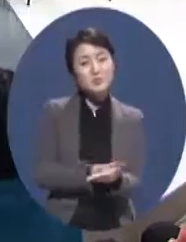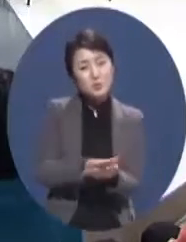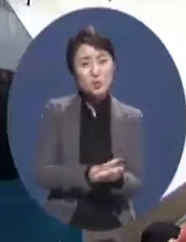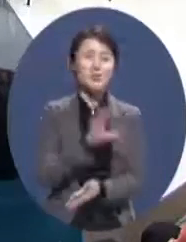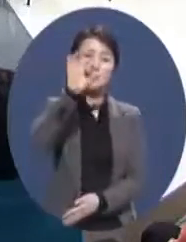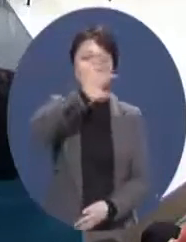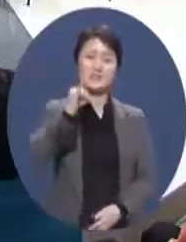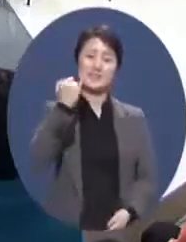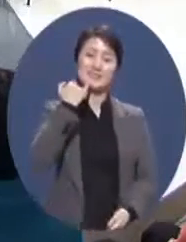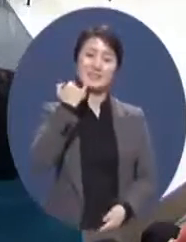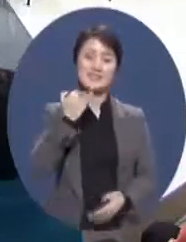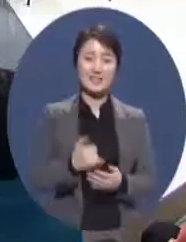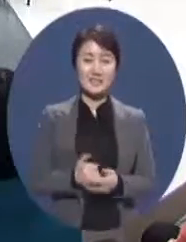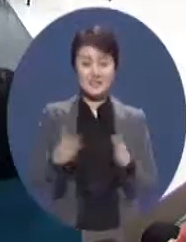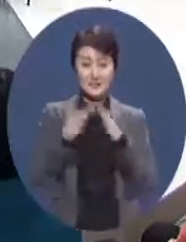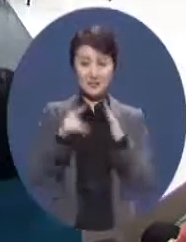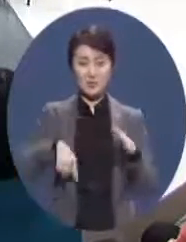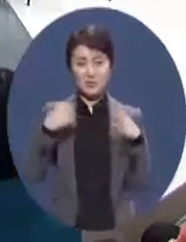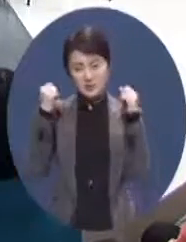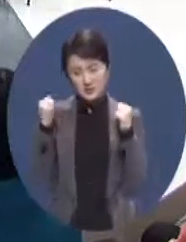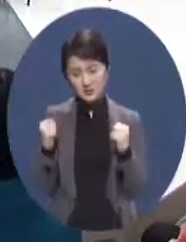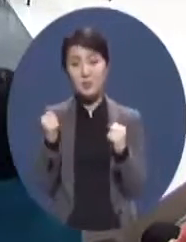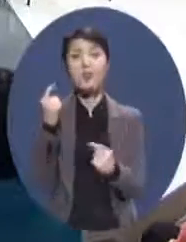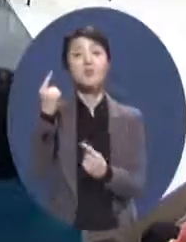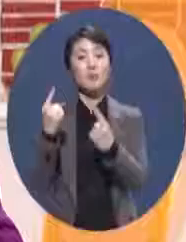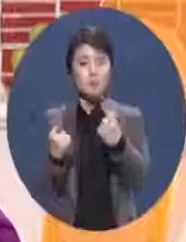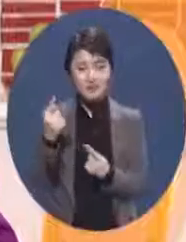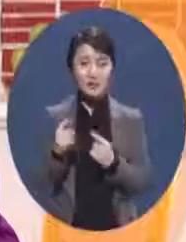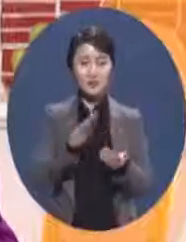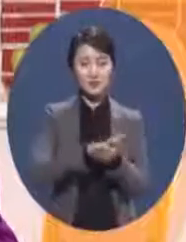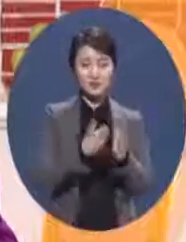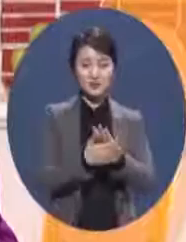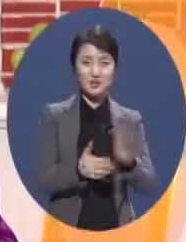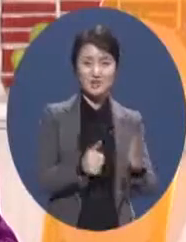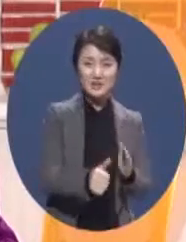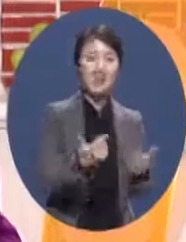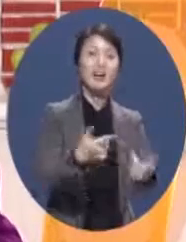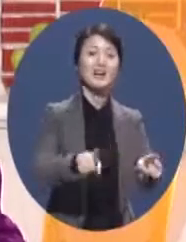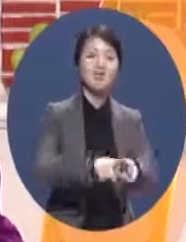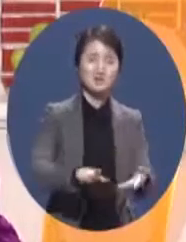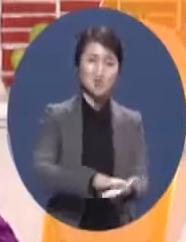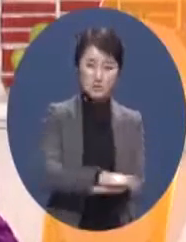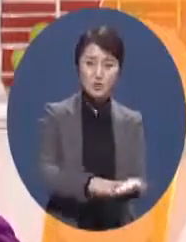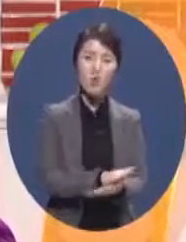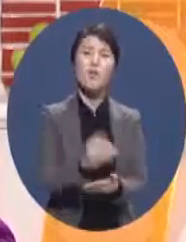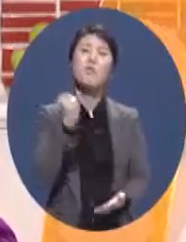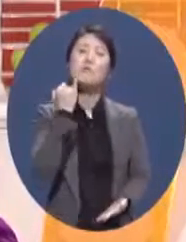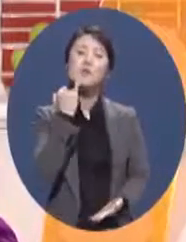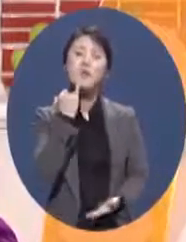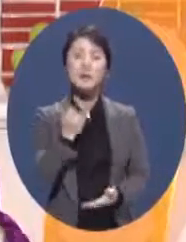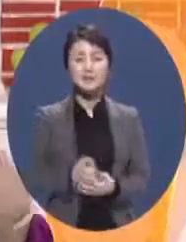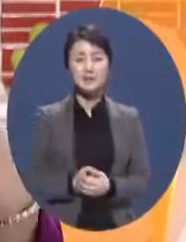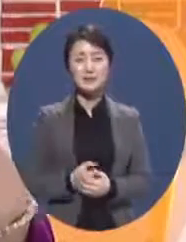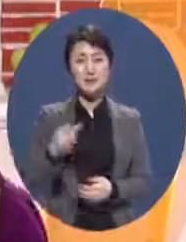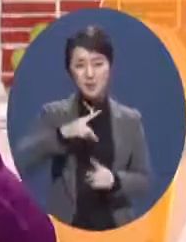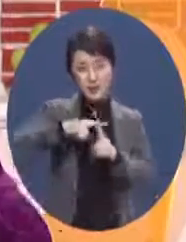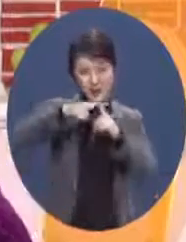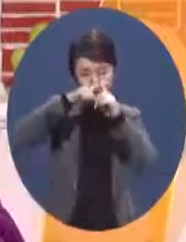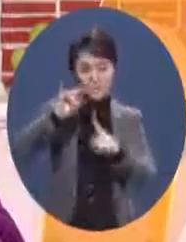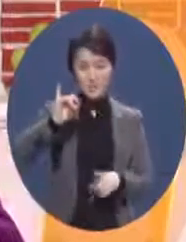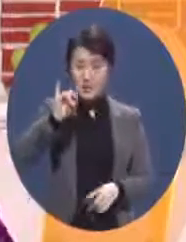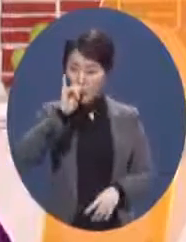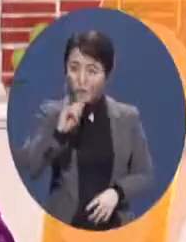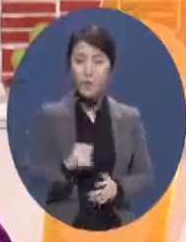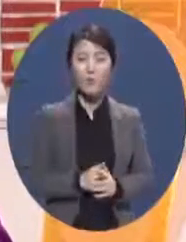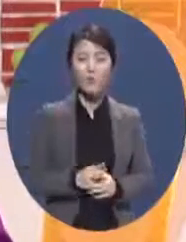것보다는 어린이집에 가서 좀 스트레스를 받더라도 그걸 중재해 줄 수 있는 선생님이 계시고 간호사 선생님까지도 계시니까 어린이집에서 다른